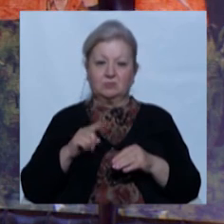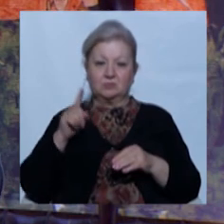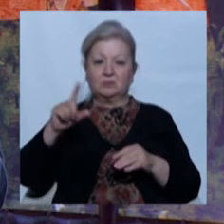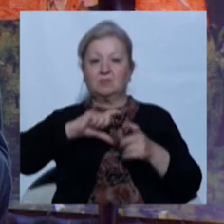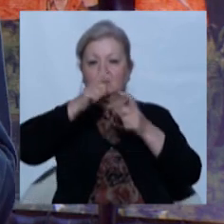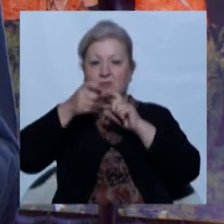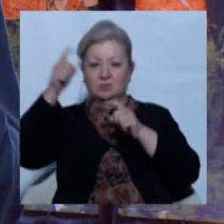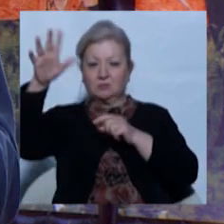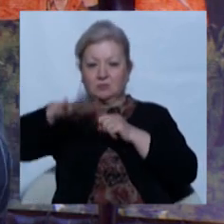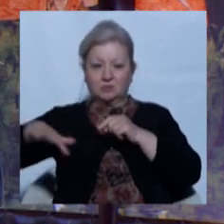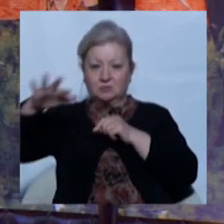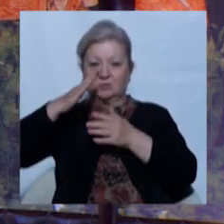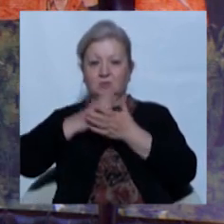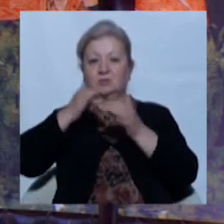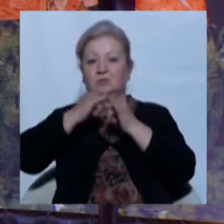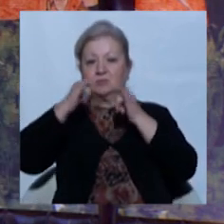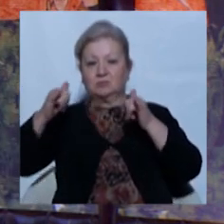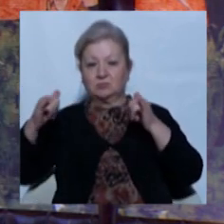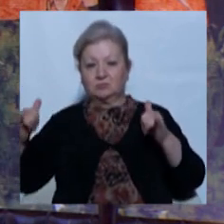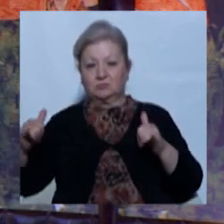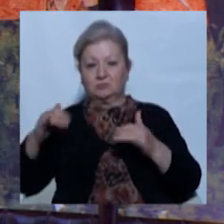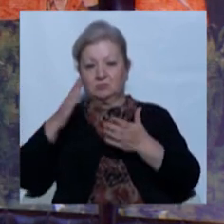მთიან რეგიონებში გავრცელებული არის უფრო მეტად